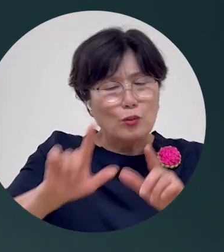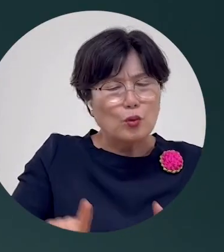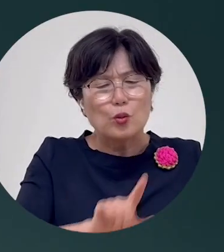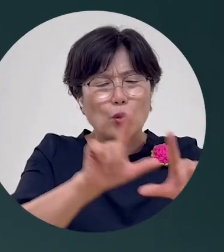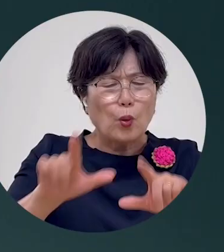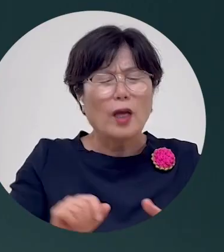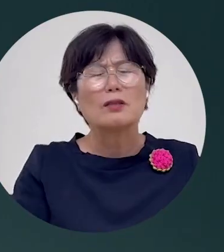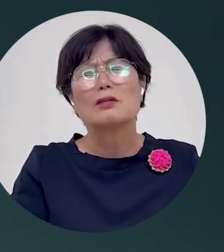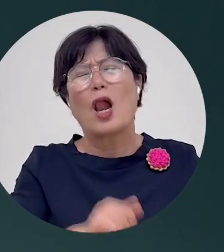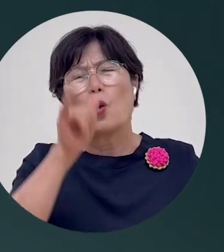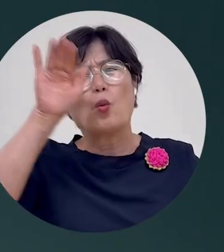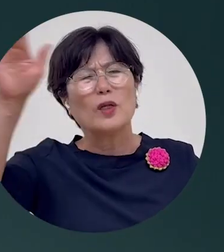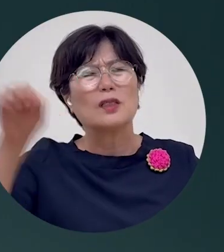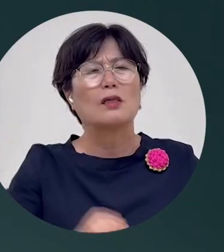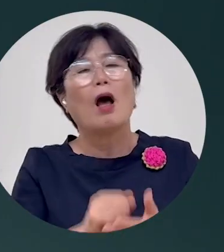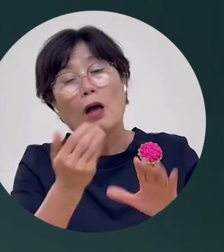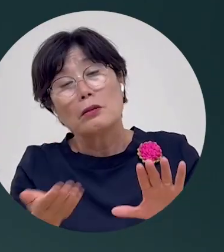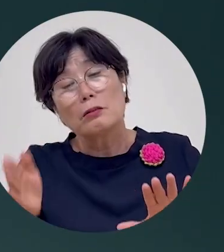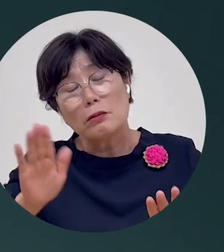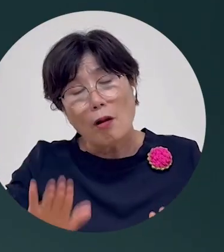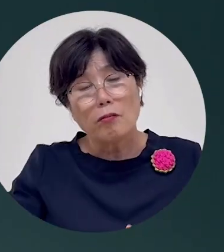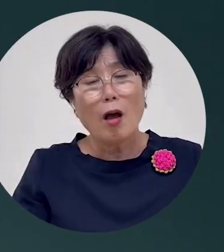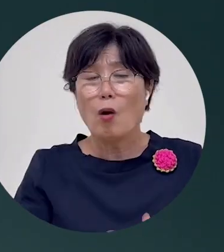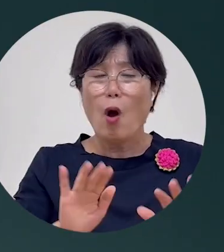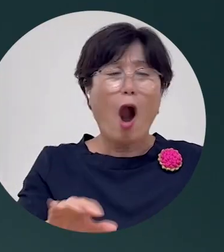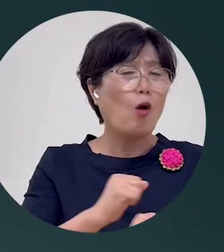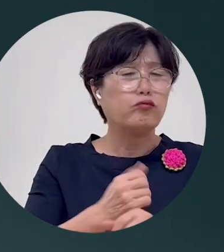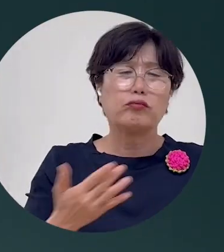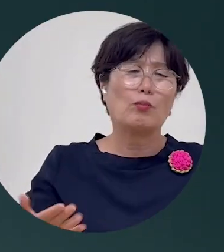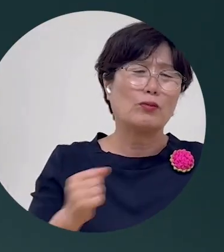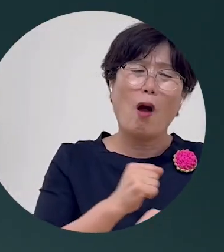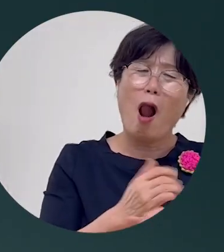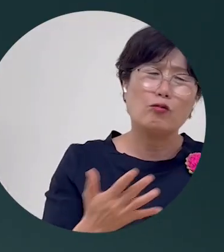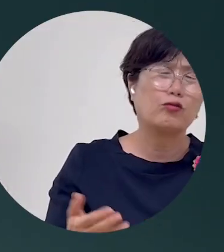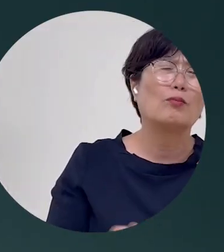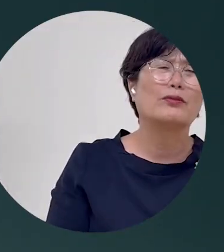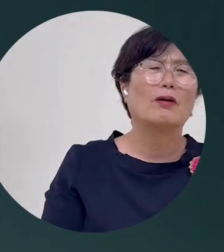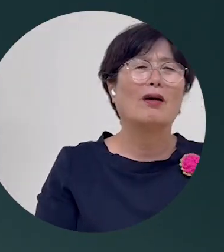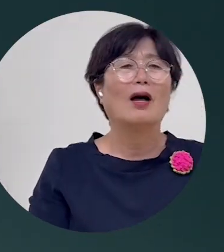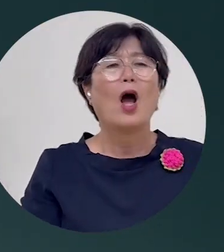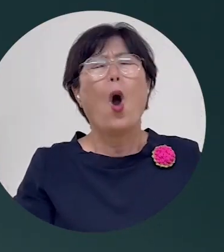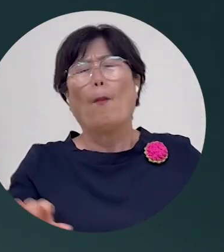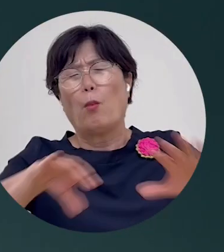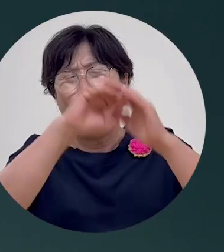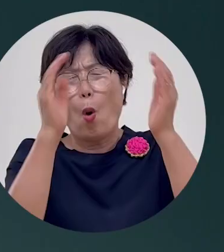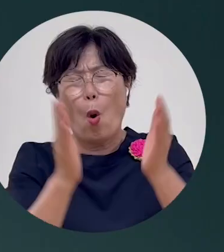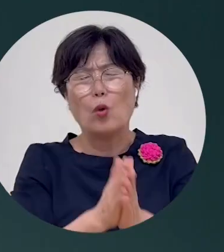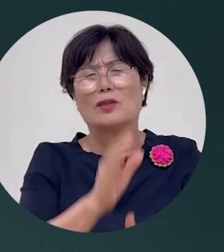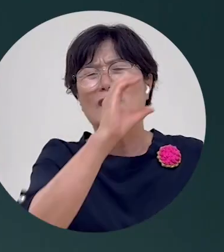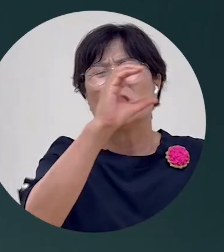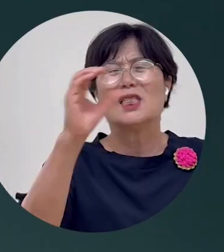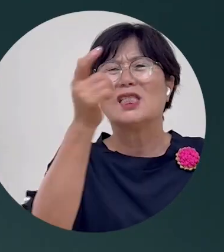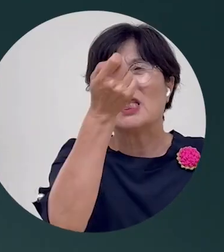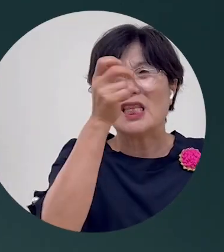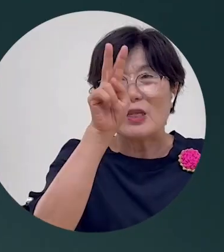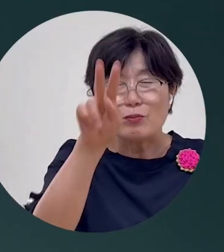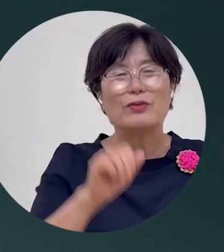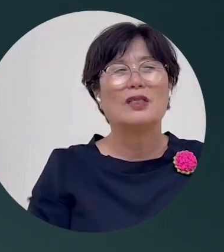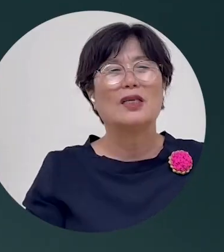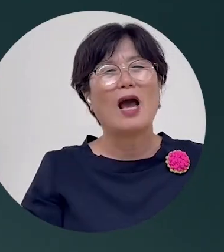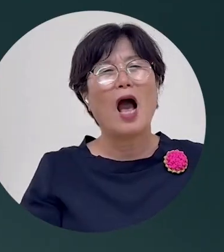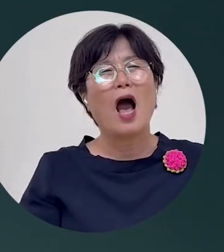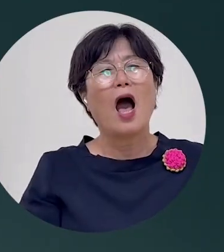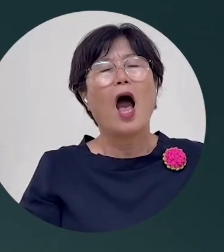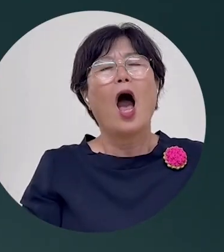있습니다. 그러나 이것이 어쩔 수 없는 현실입니다. 자, 모든 CCTV나 블랙박스를